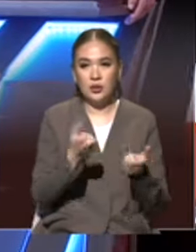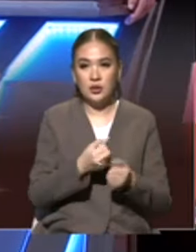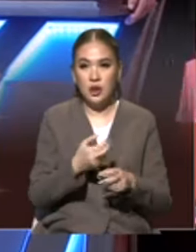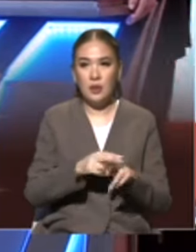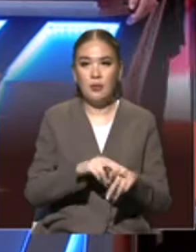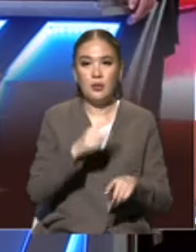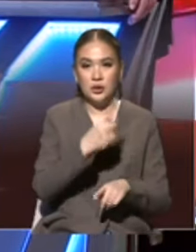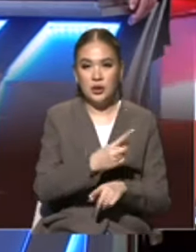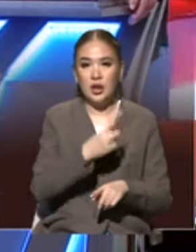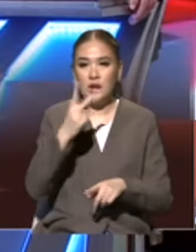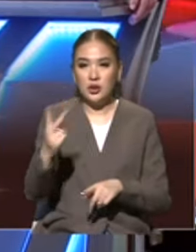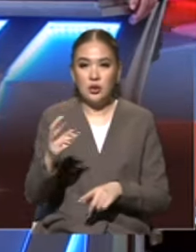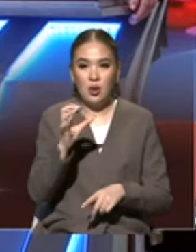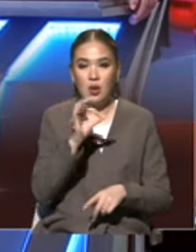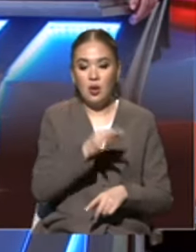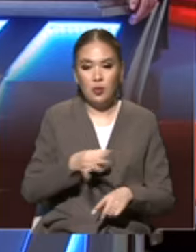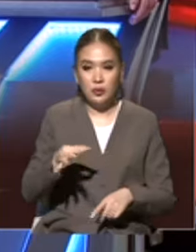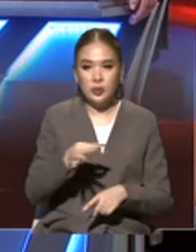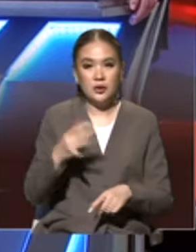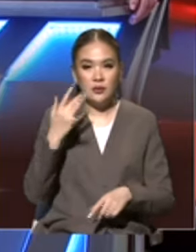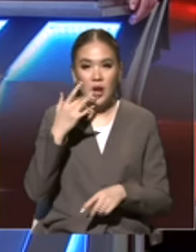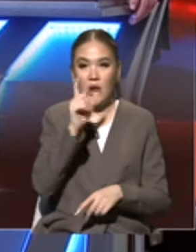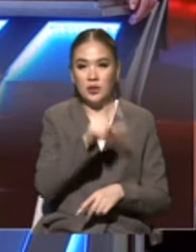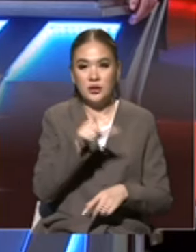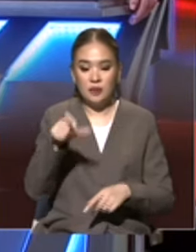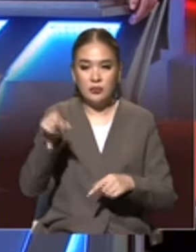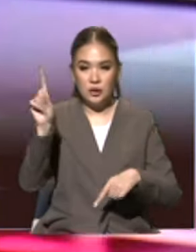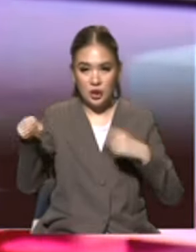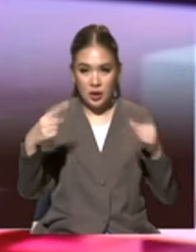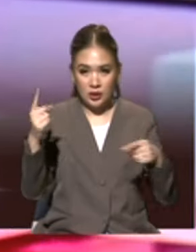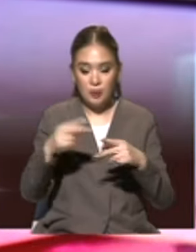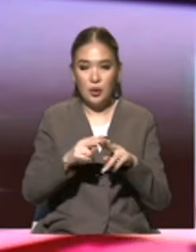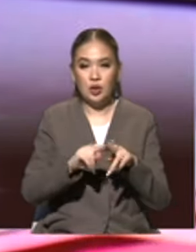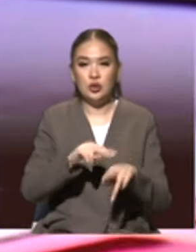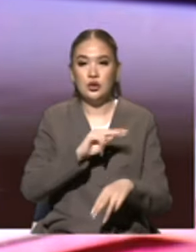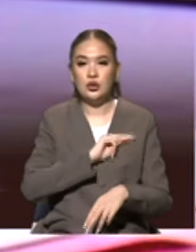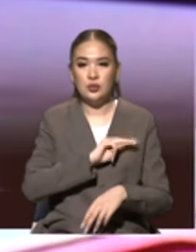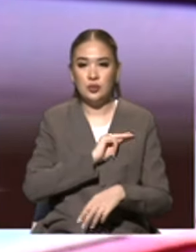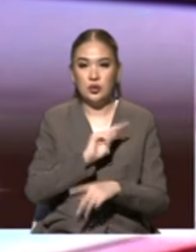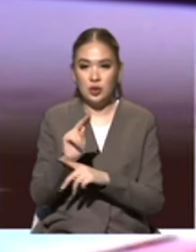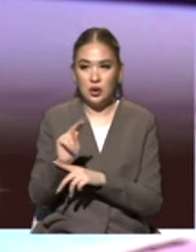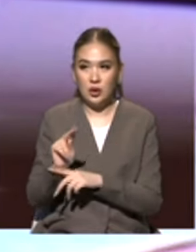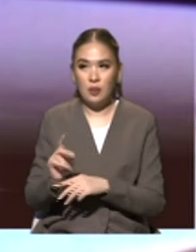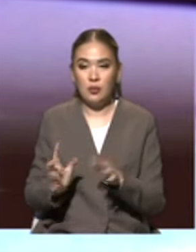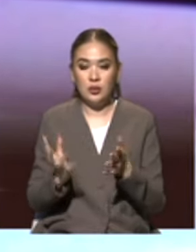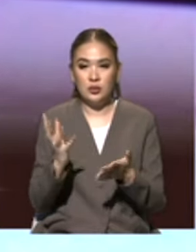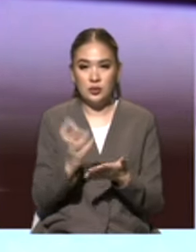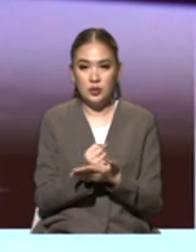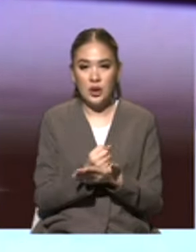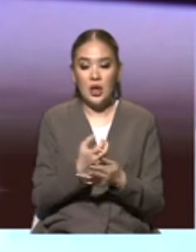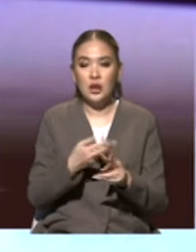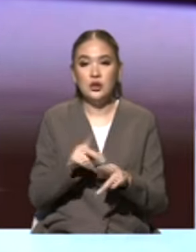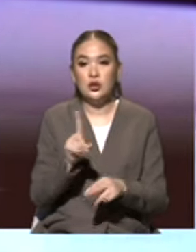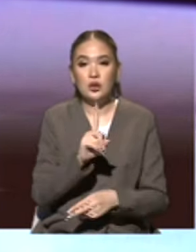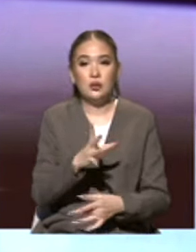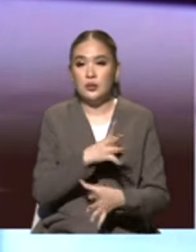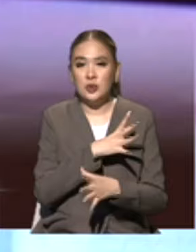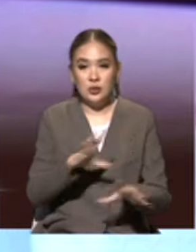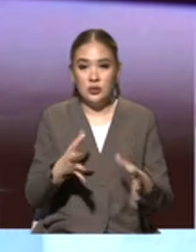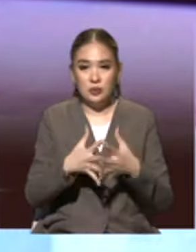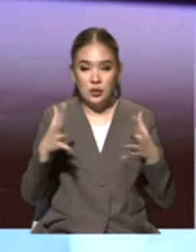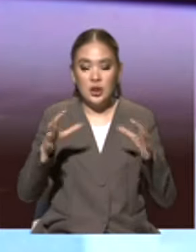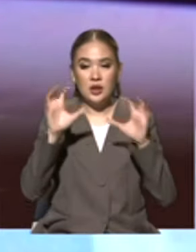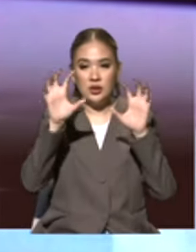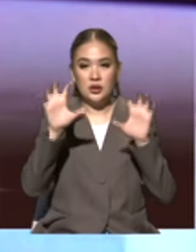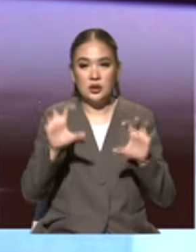облыстан екінші облысқа барып, сол жердің адамдарын жалдап, сол жұмысты жасатып жатады. Енді осындай жағдайдың алдын алу үшін жаңа заңның